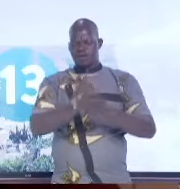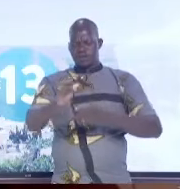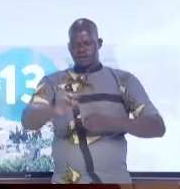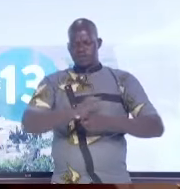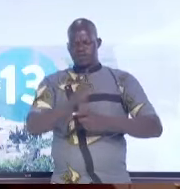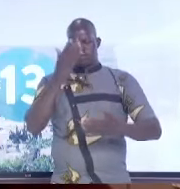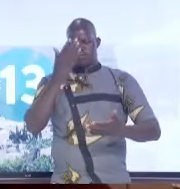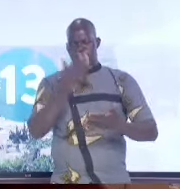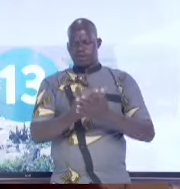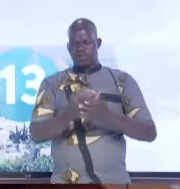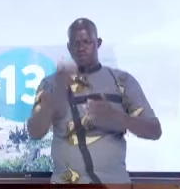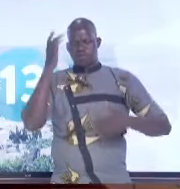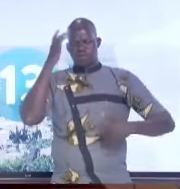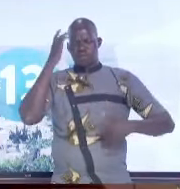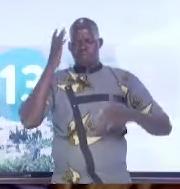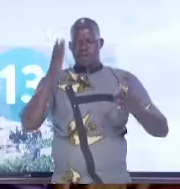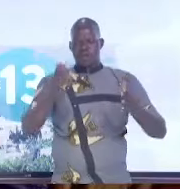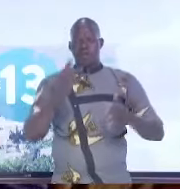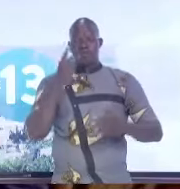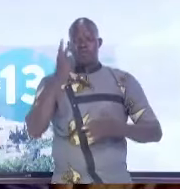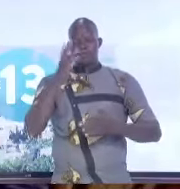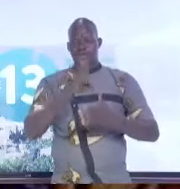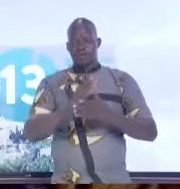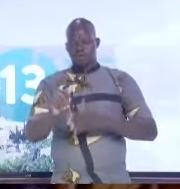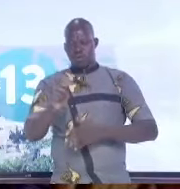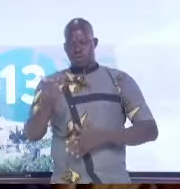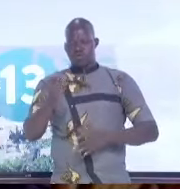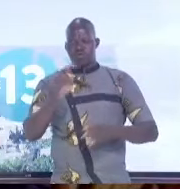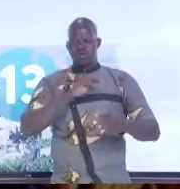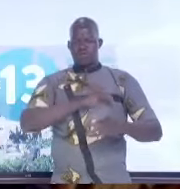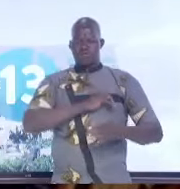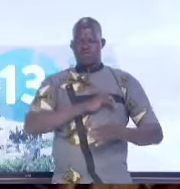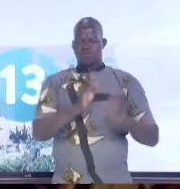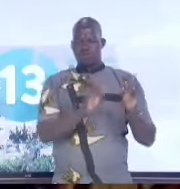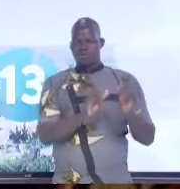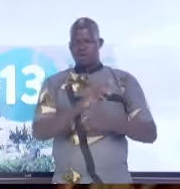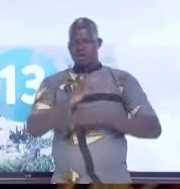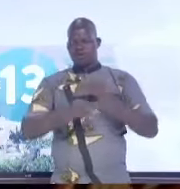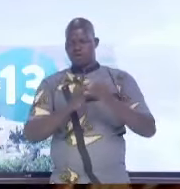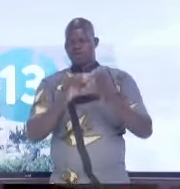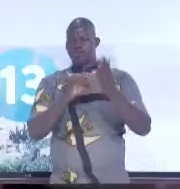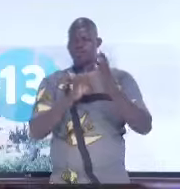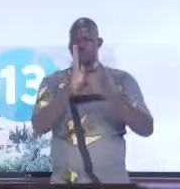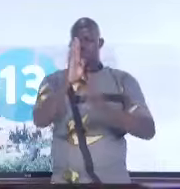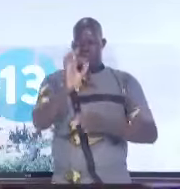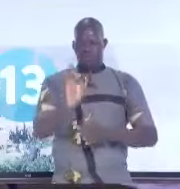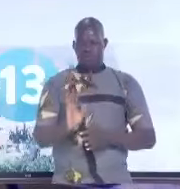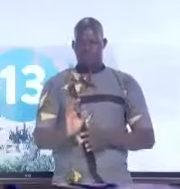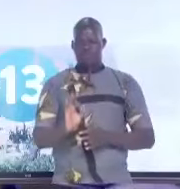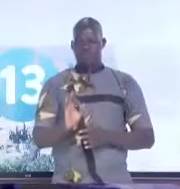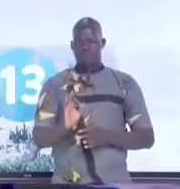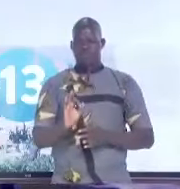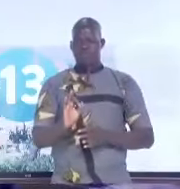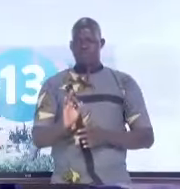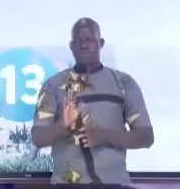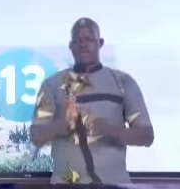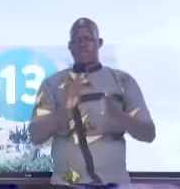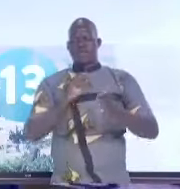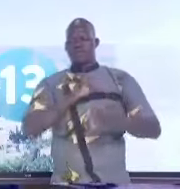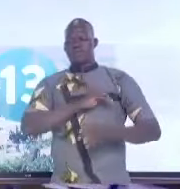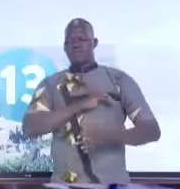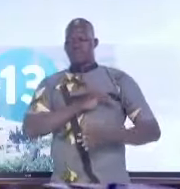appropriés aux patients. Voici entre autres les missions de l'Ordre national des médecins du Burkina Faso. Des missions